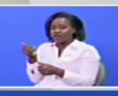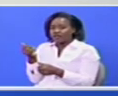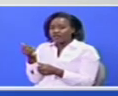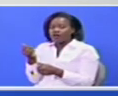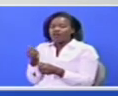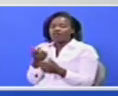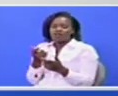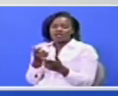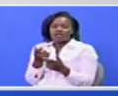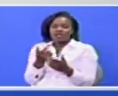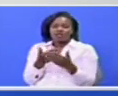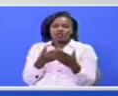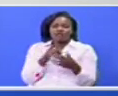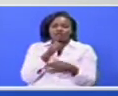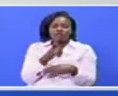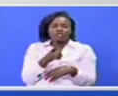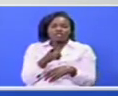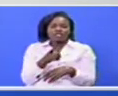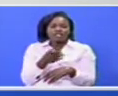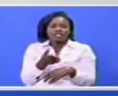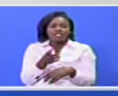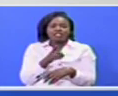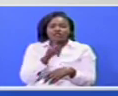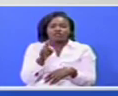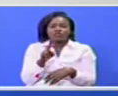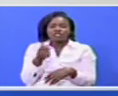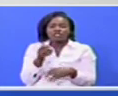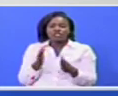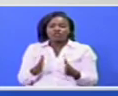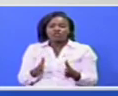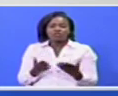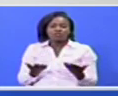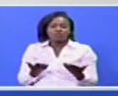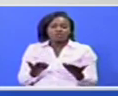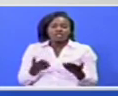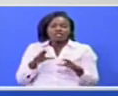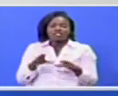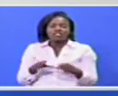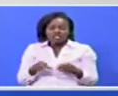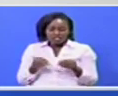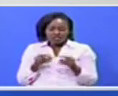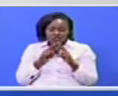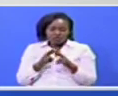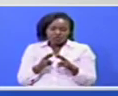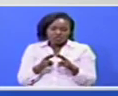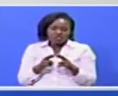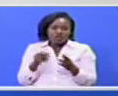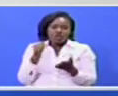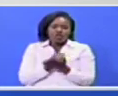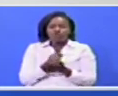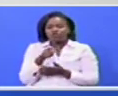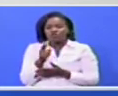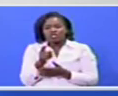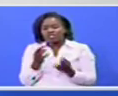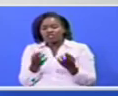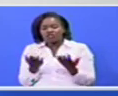kutoa tahadhari kama hiyo. Swala hapa ni kwa ripoti yote ambayo umeweza kupokea katika afisi yenu, ya labda kama kuna